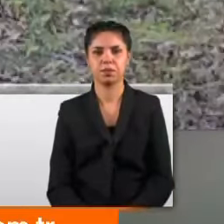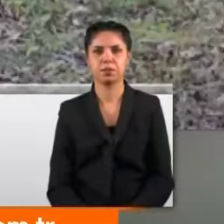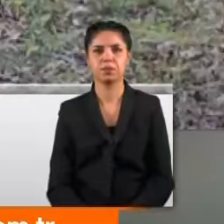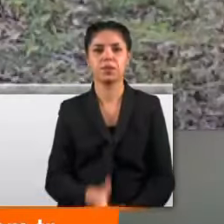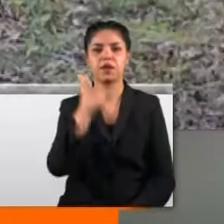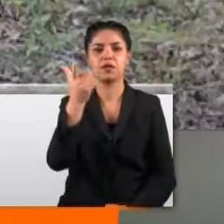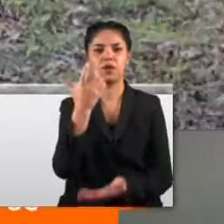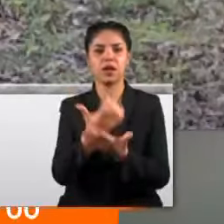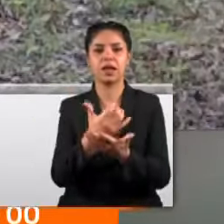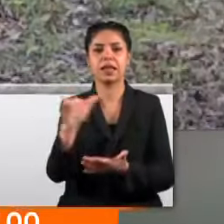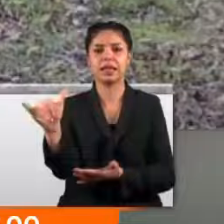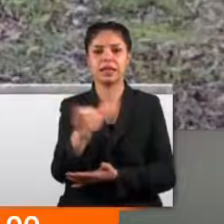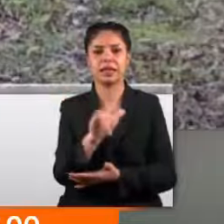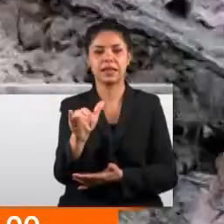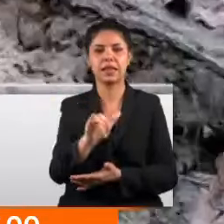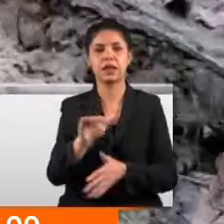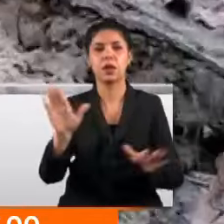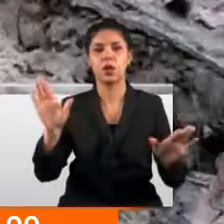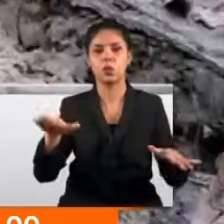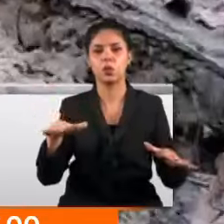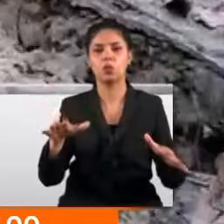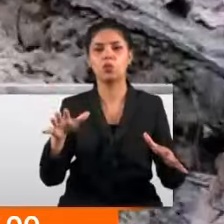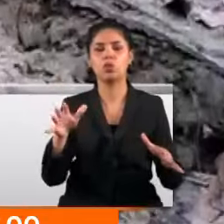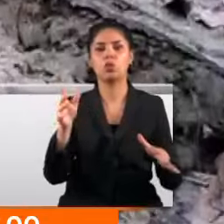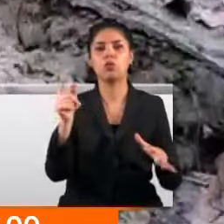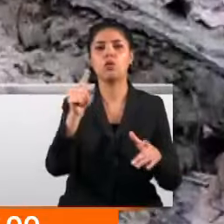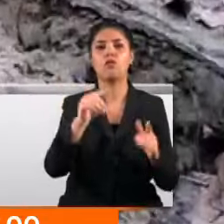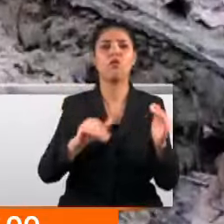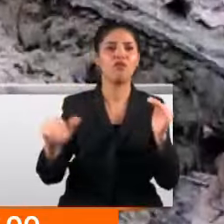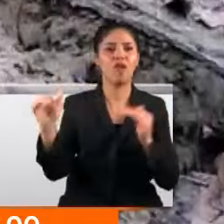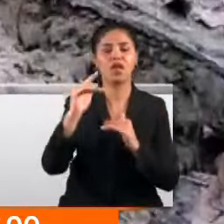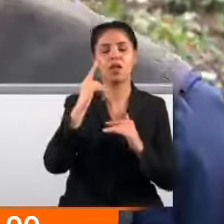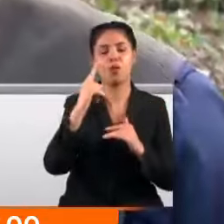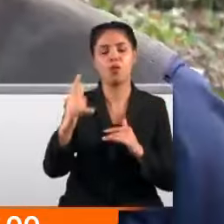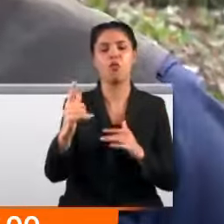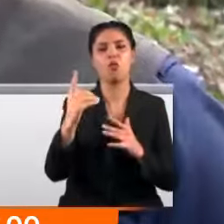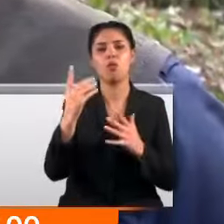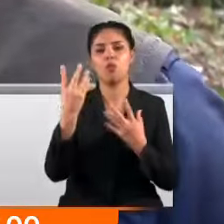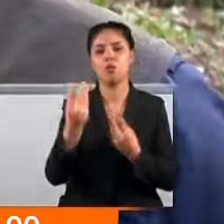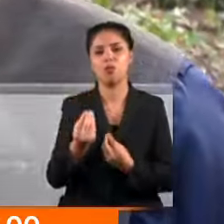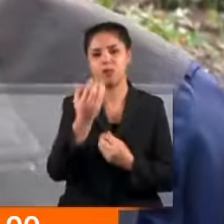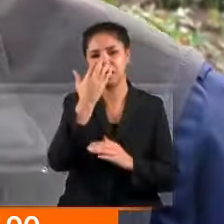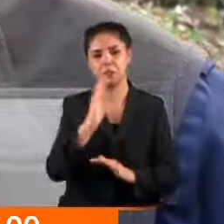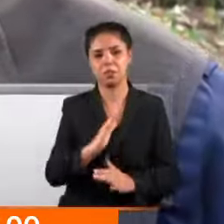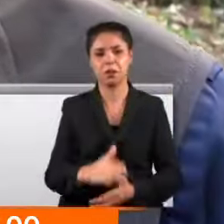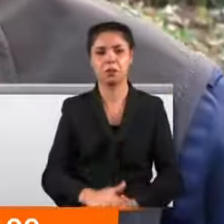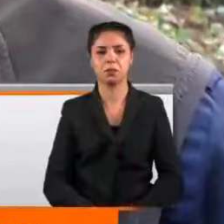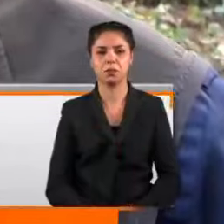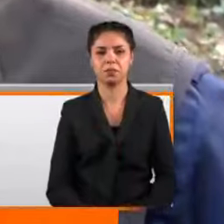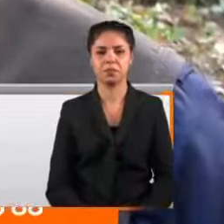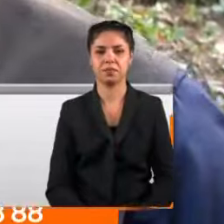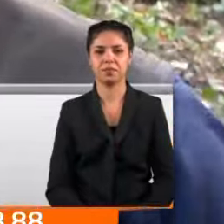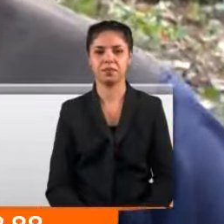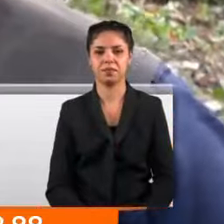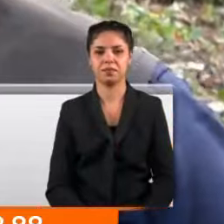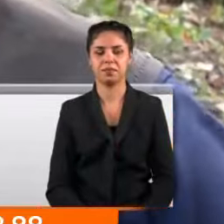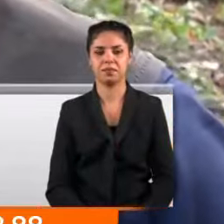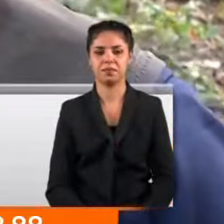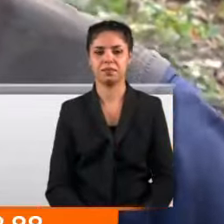Görüntülerin çok yakında kuş popülasyonundaki artışla zenginleşmesi bekleniyor. Bu 397 kuş türü Türkiye'deki